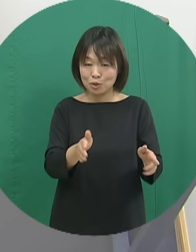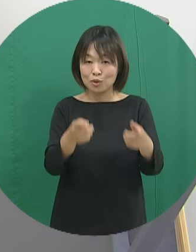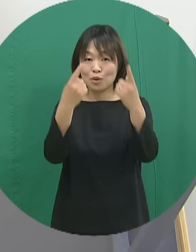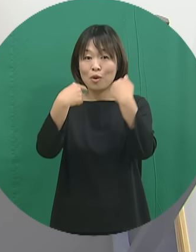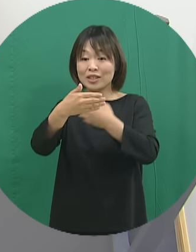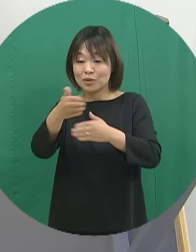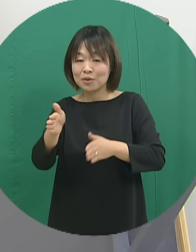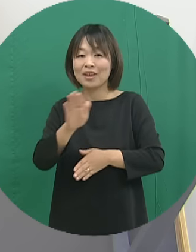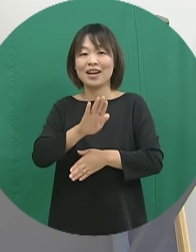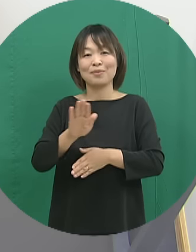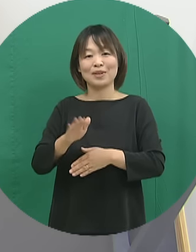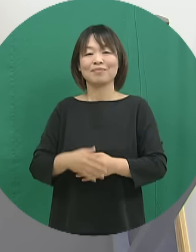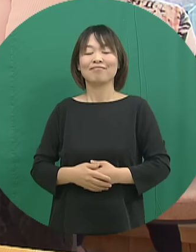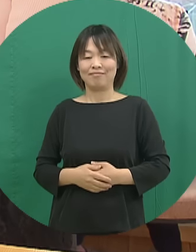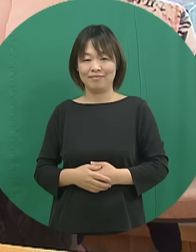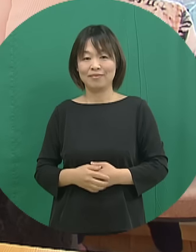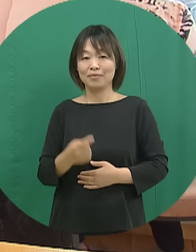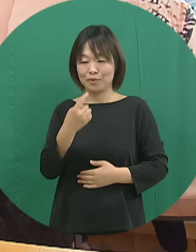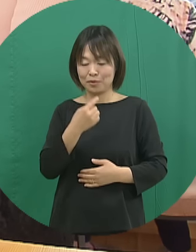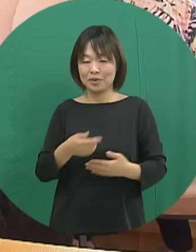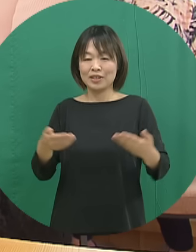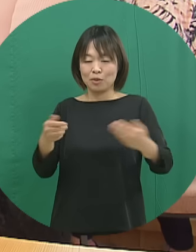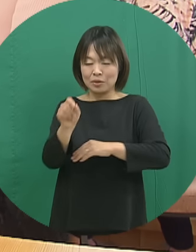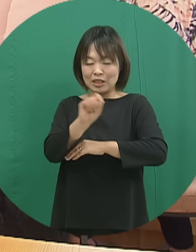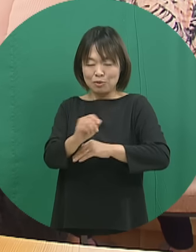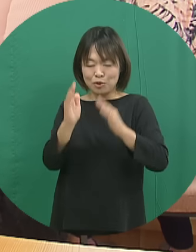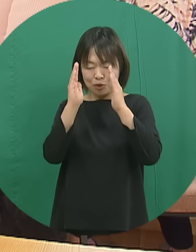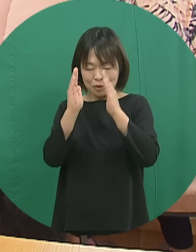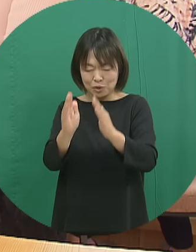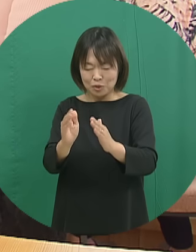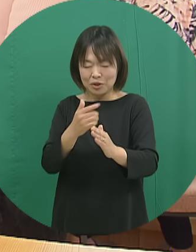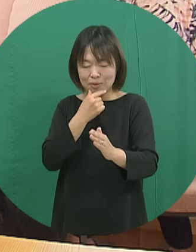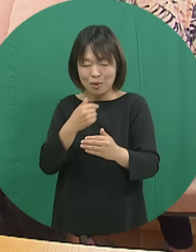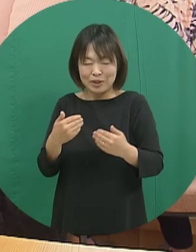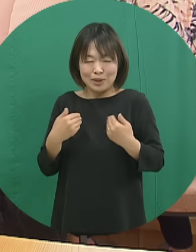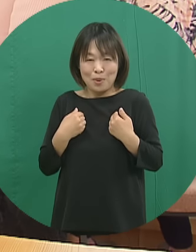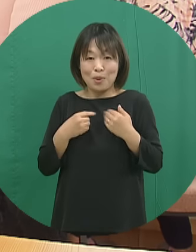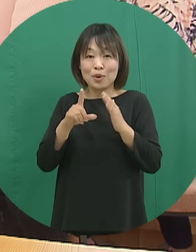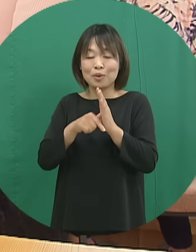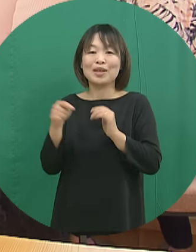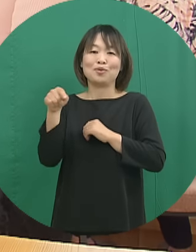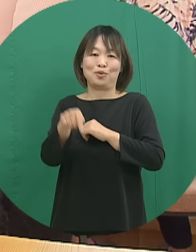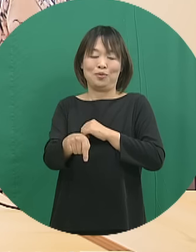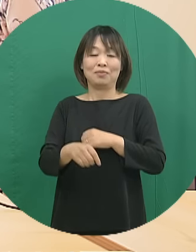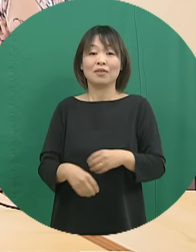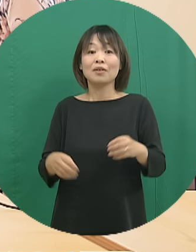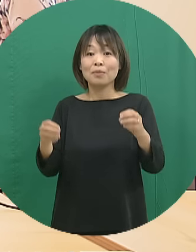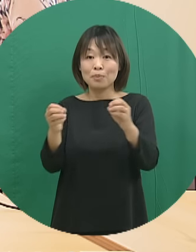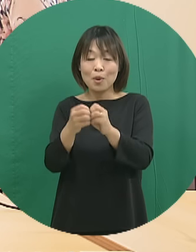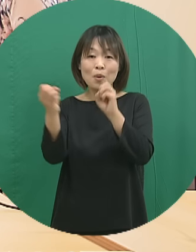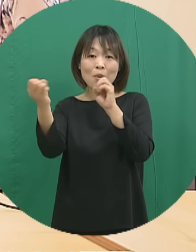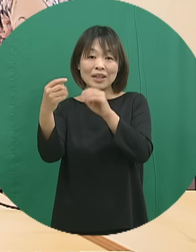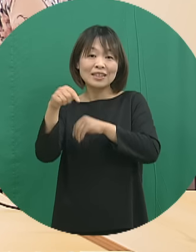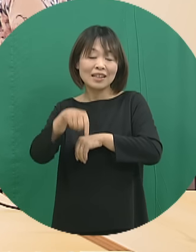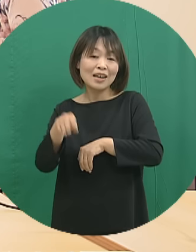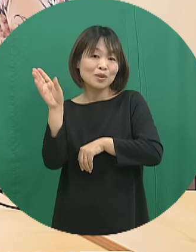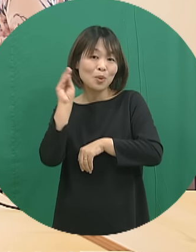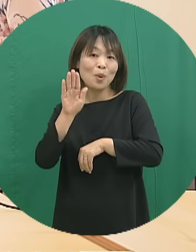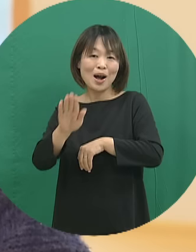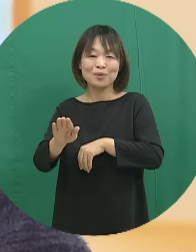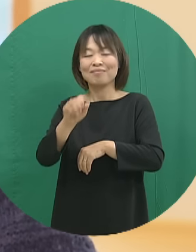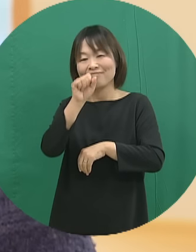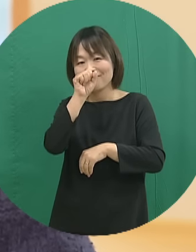もあります。 事務作業とかで、集中したい時とかはよくここに来てます。いろんな情報も入ってくるん